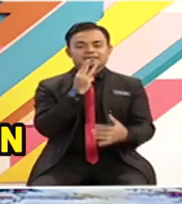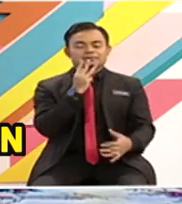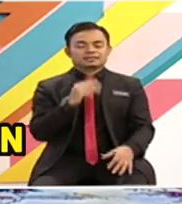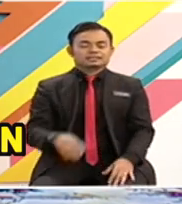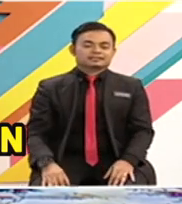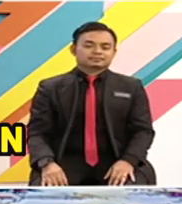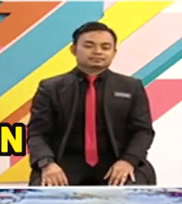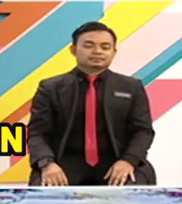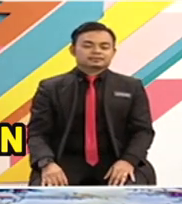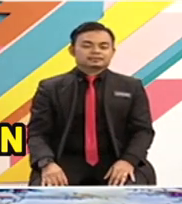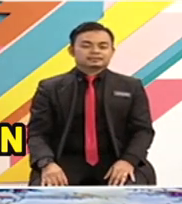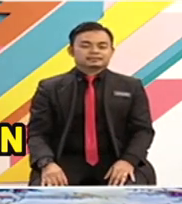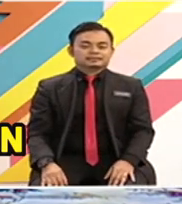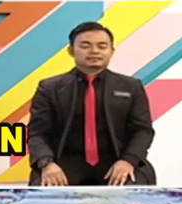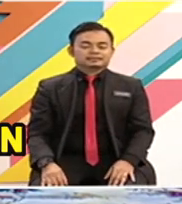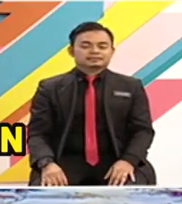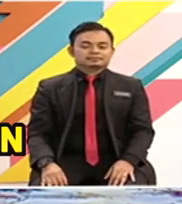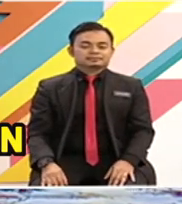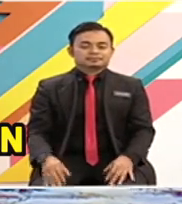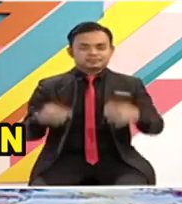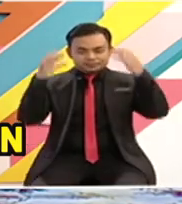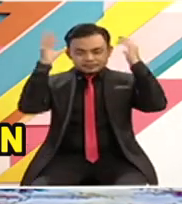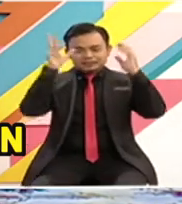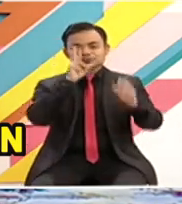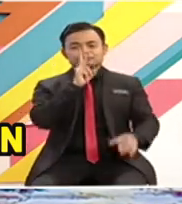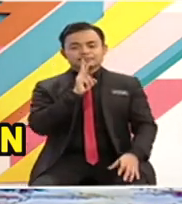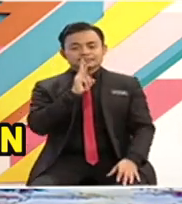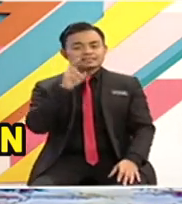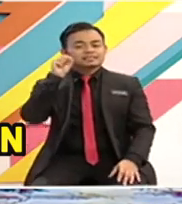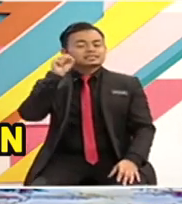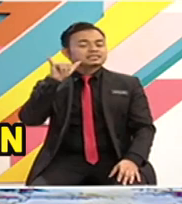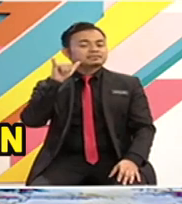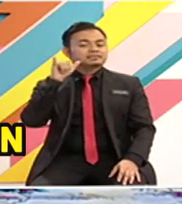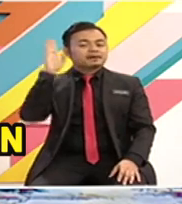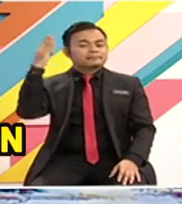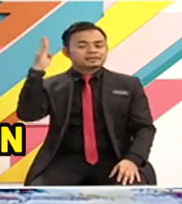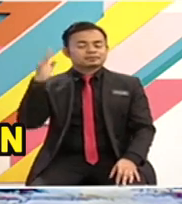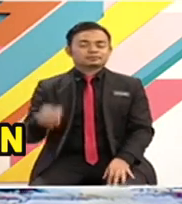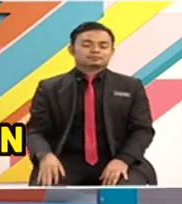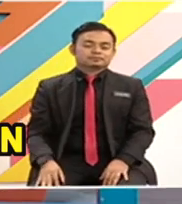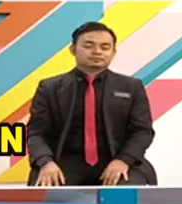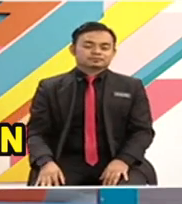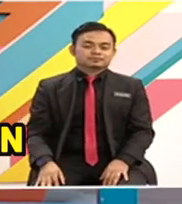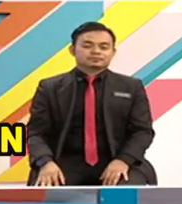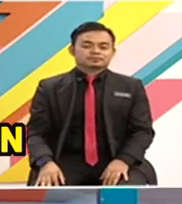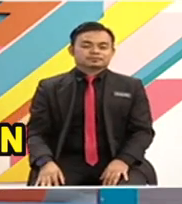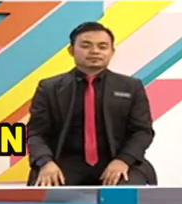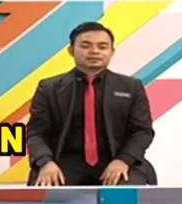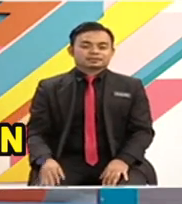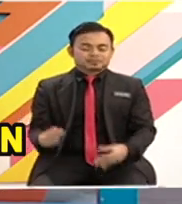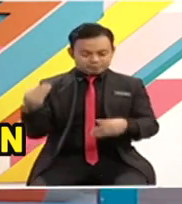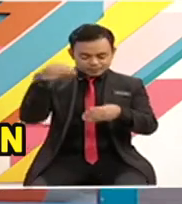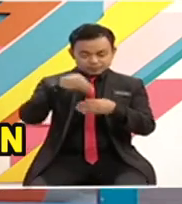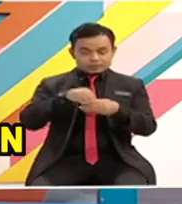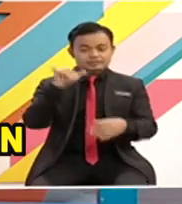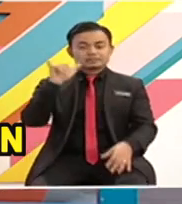merah-merah saya biru naik isi hampir hampir dengan garisan ini ini